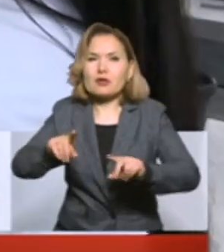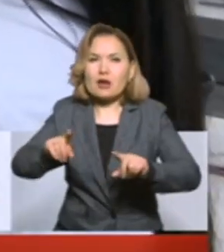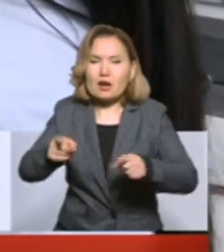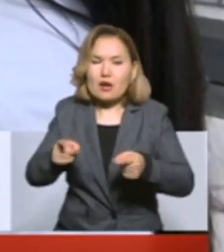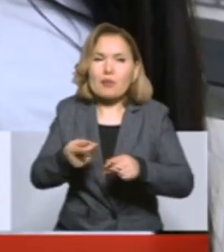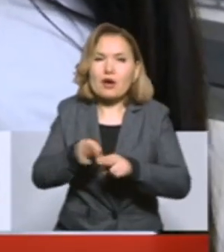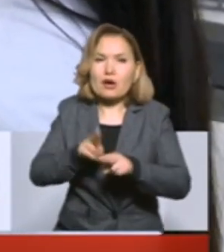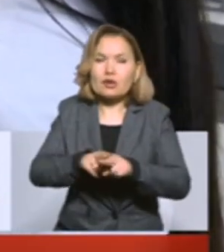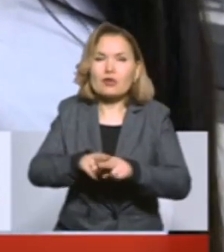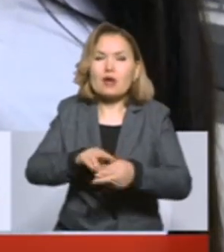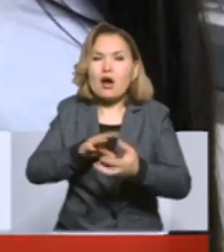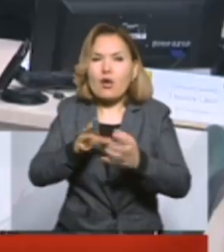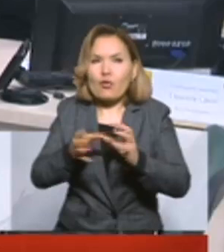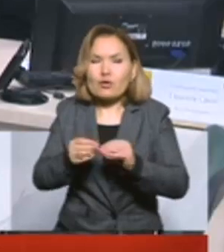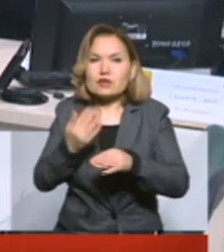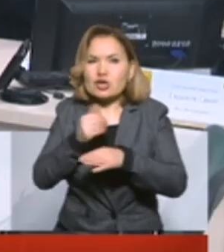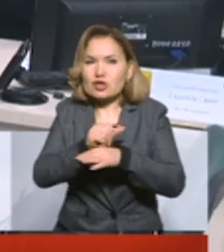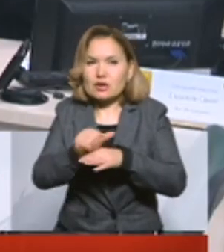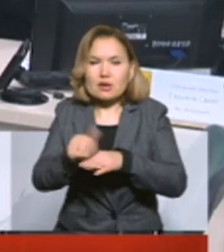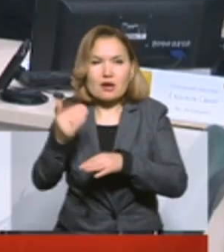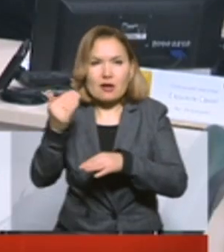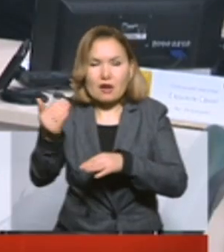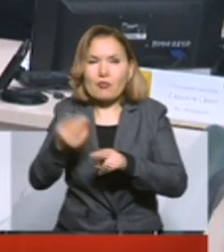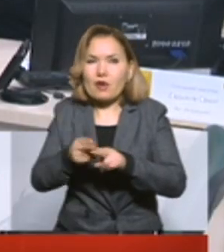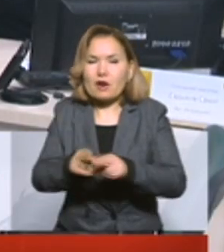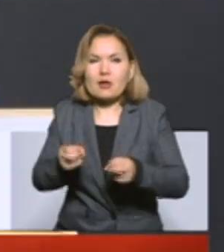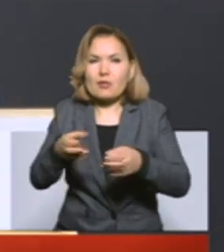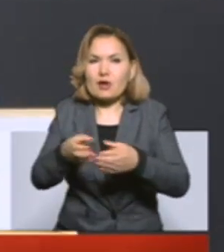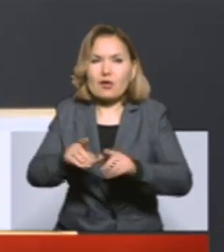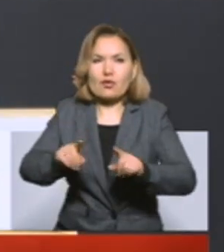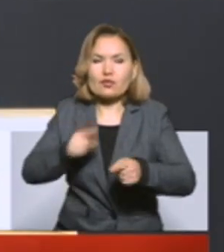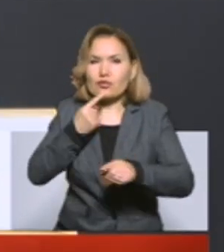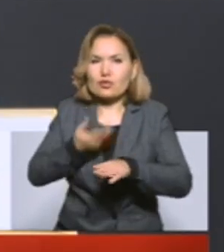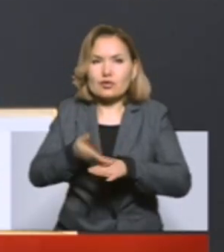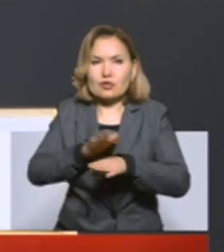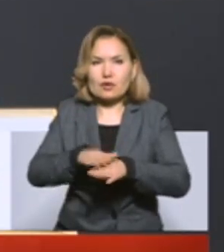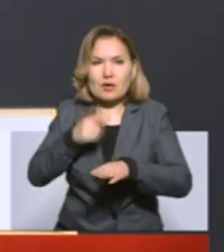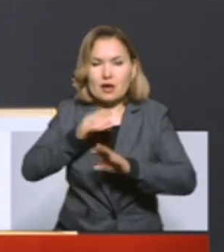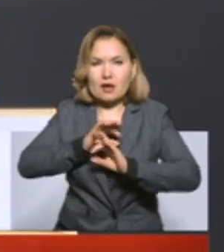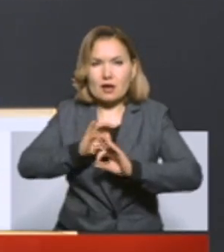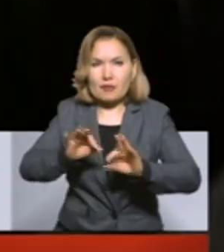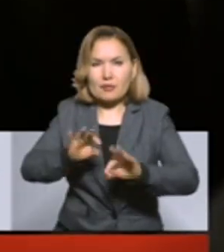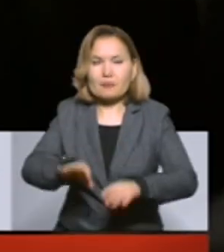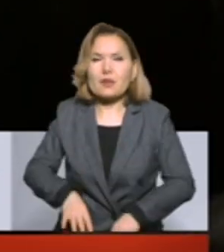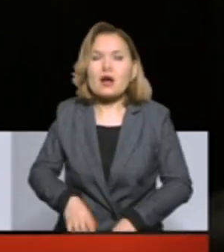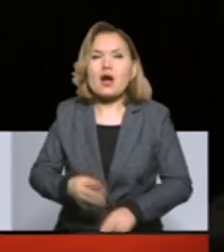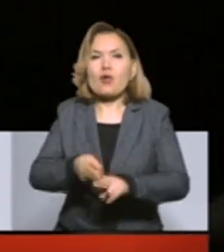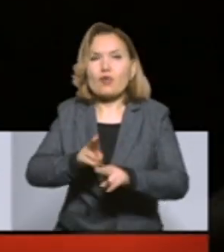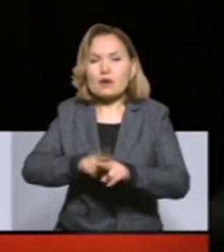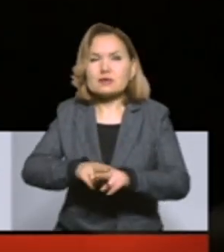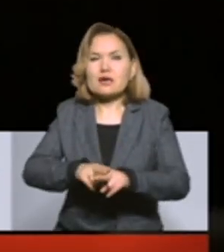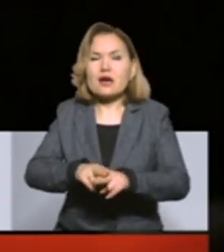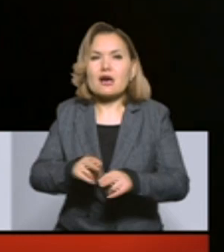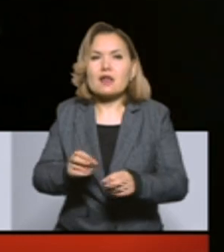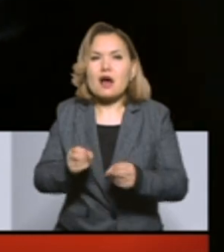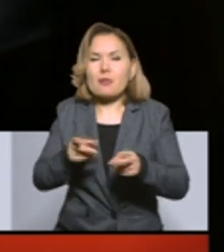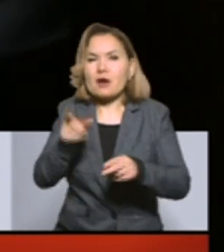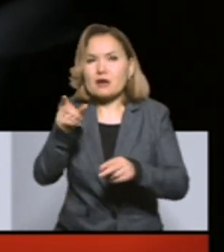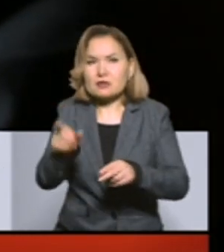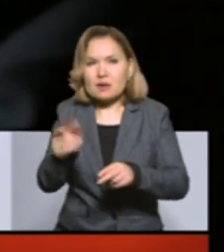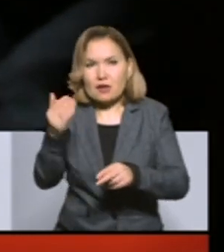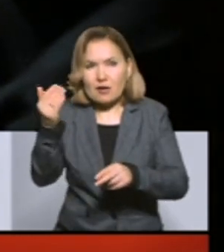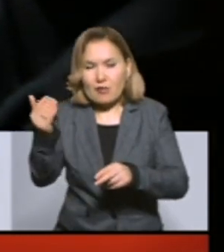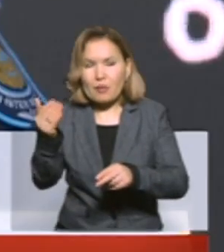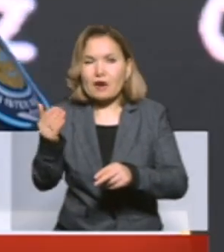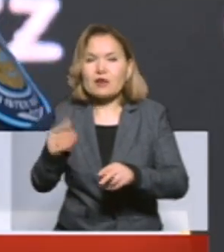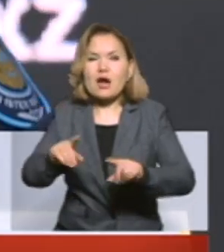жұмсап отырғандардың ісін әшкерелеу оңай шаруа емес дейді. Бізде жаңа ұйымдастырып отырған осы қылмысты жасап отырған азаматтарға жету кішкене уақыт